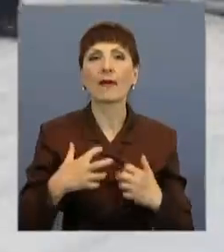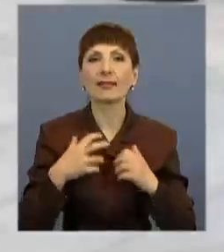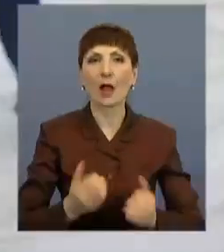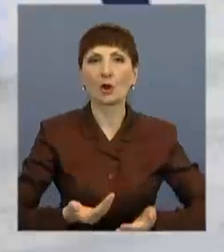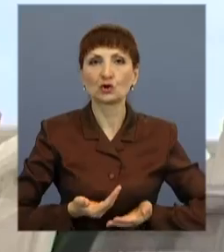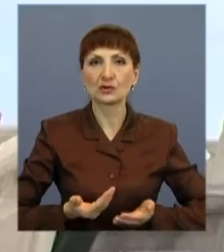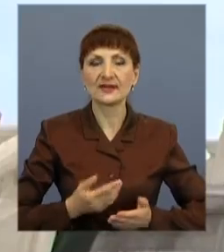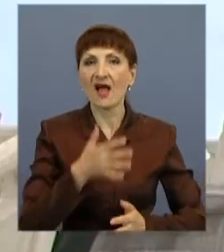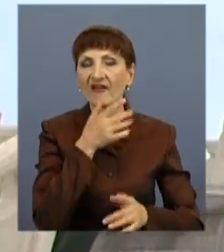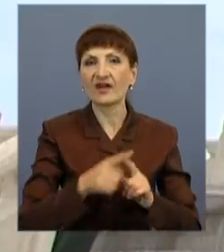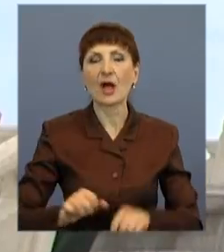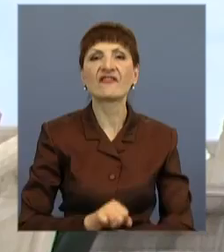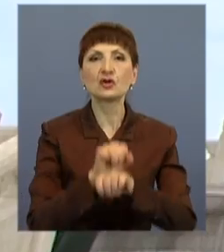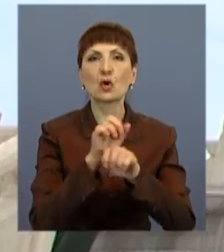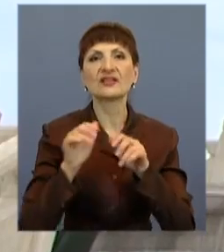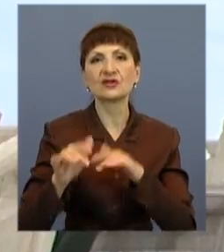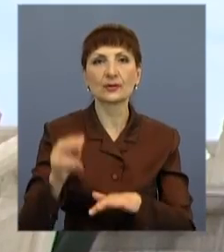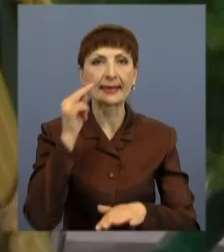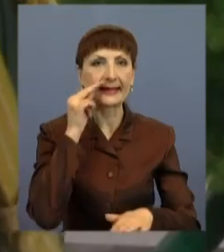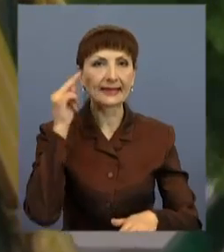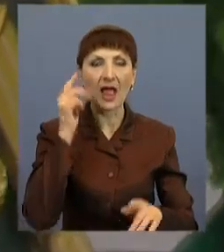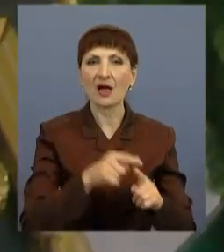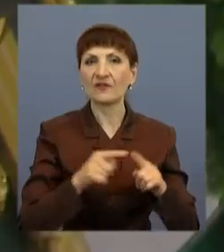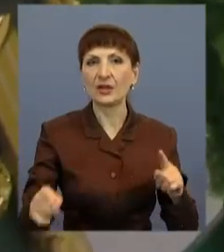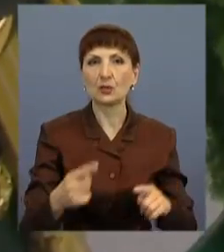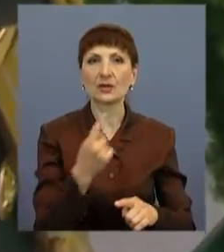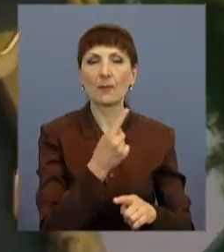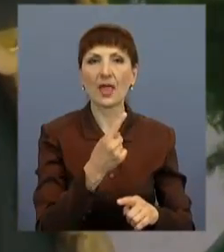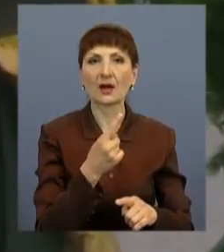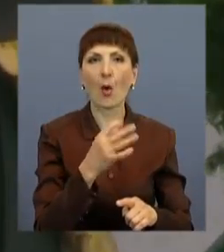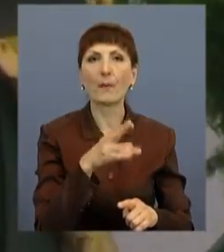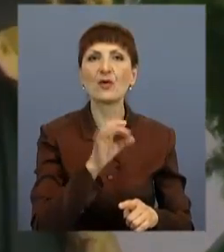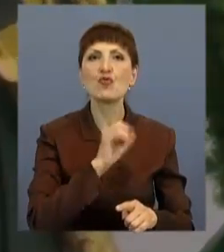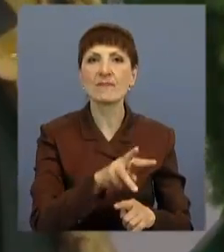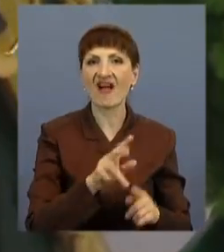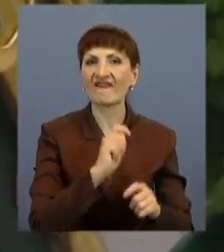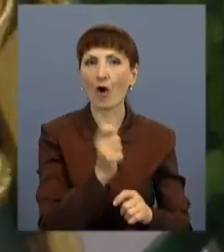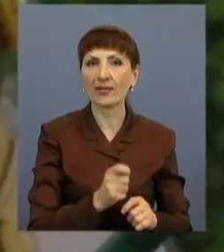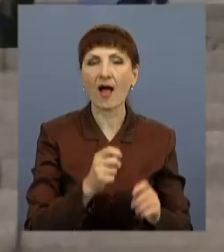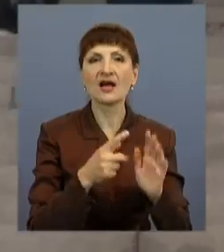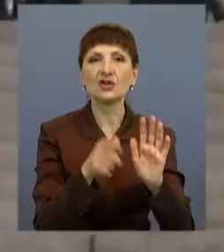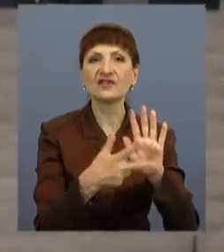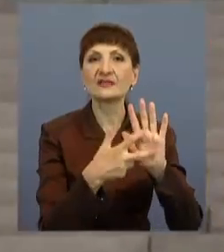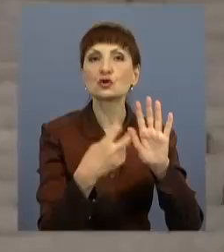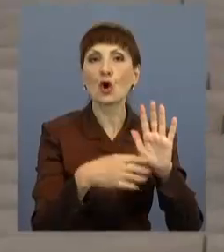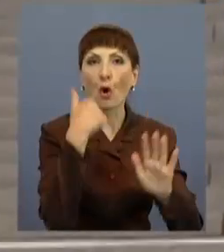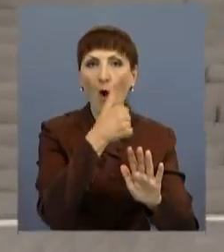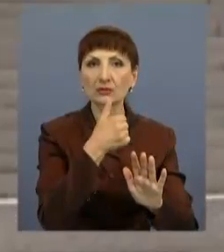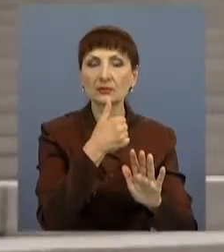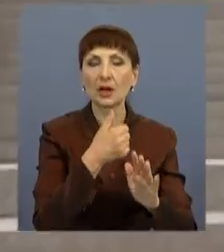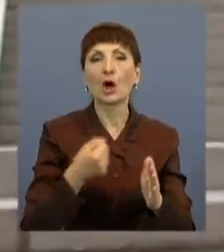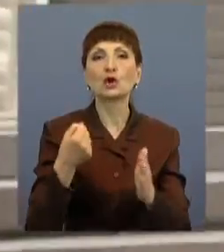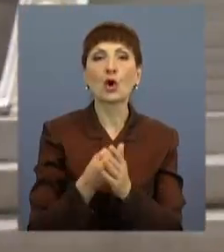время революционного движения Китая в период с Первой опиумной войны 1840 года, то есть